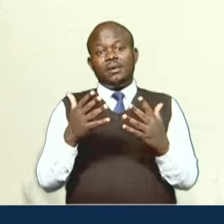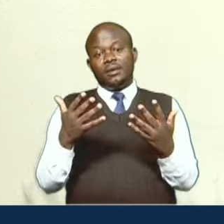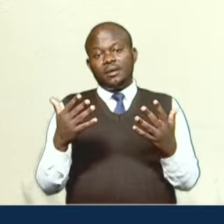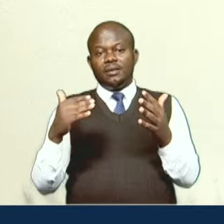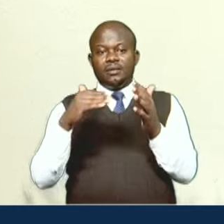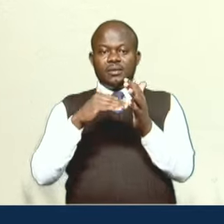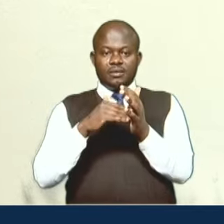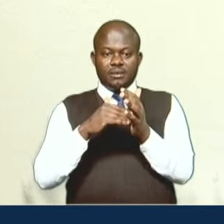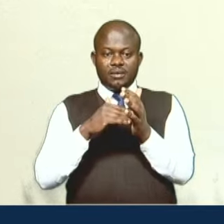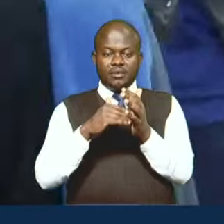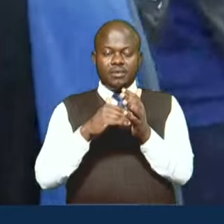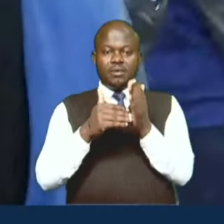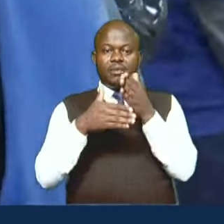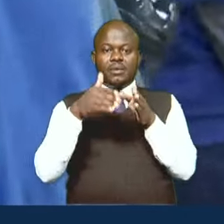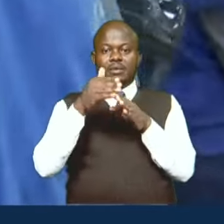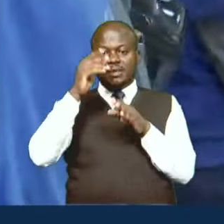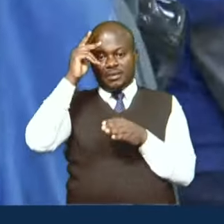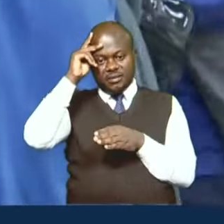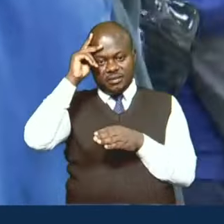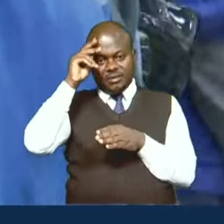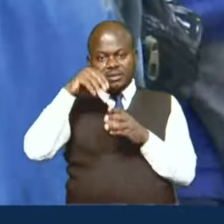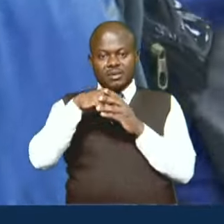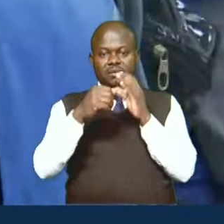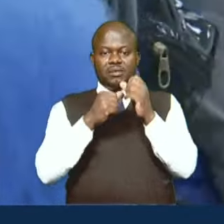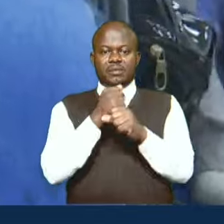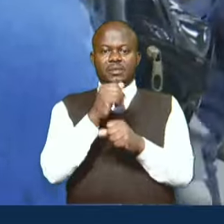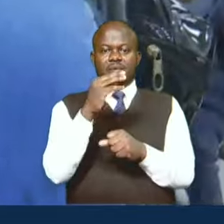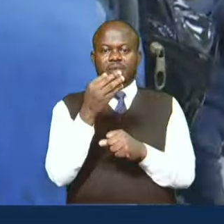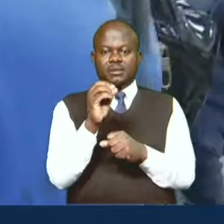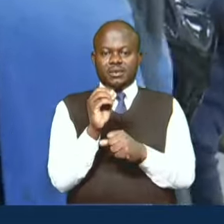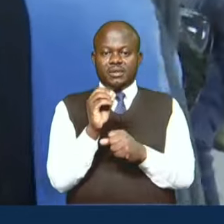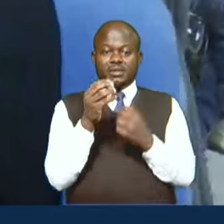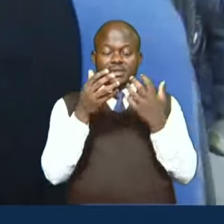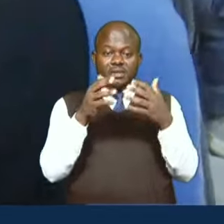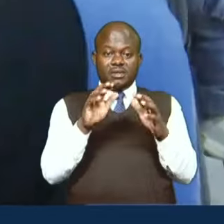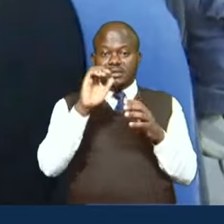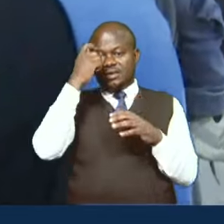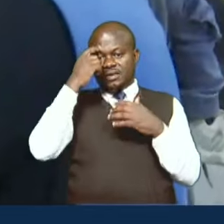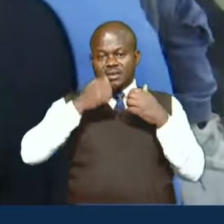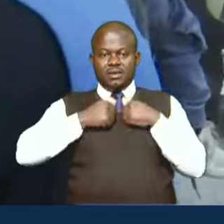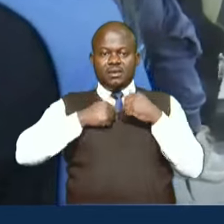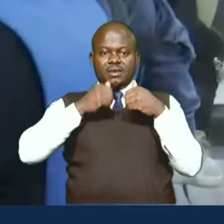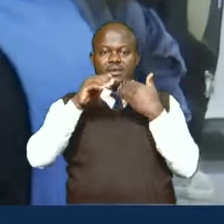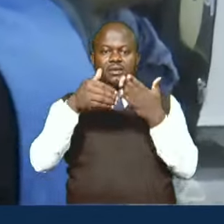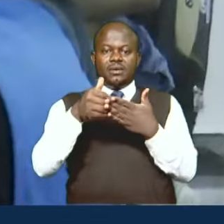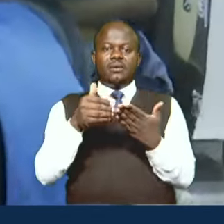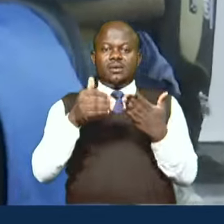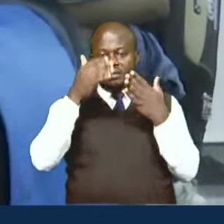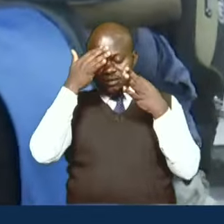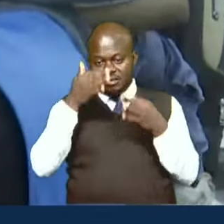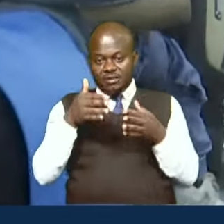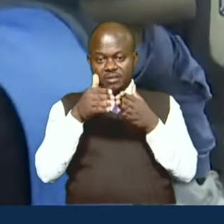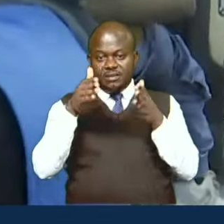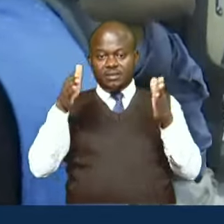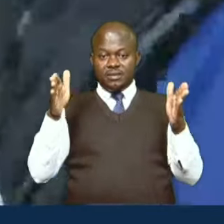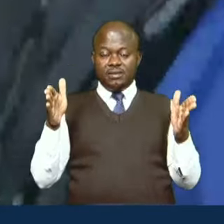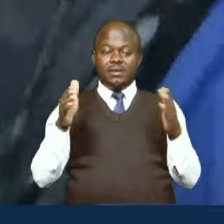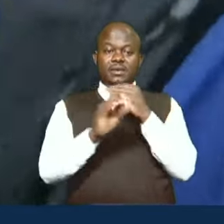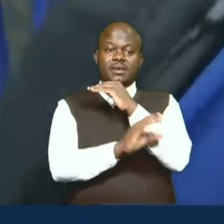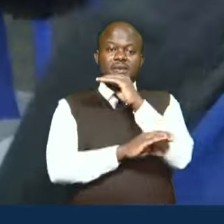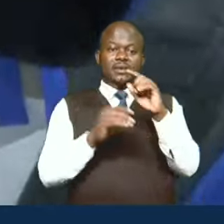ndetse ukubaka n'ubumenyi. Mu myaka 30 ishize guverinoma y'u Rwanda yiyemeje gufungura amarembo abagana iki gihugu, ariko